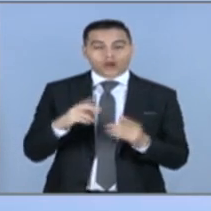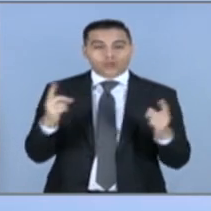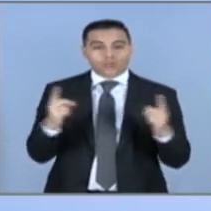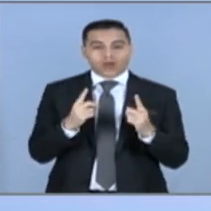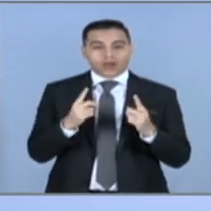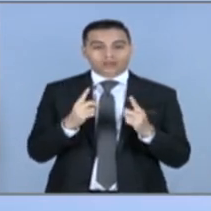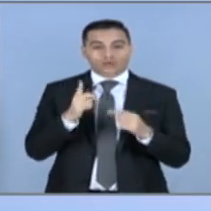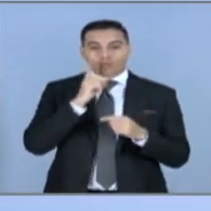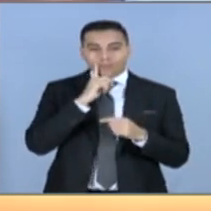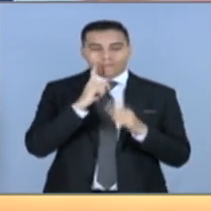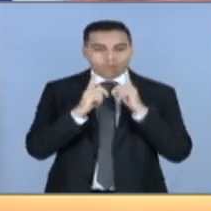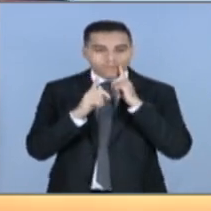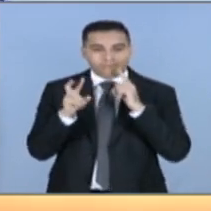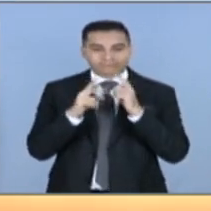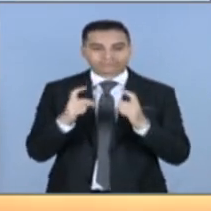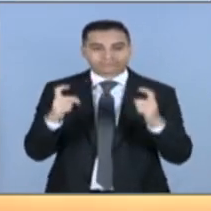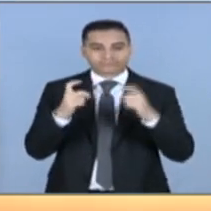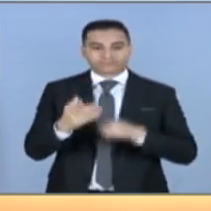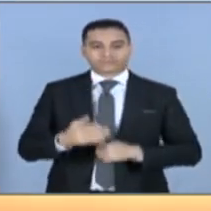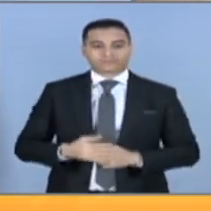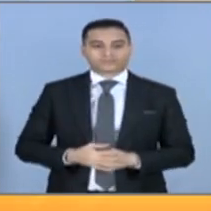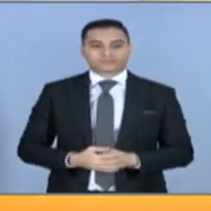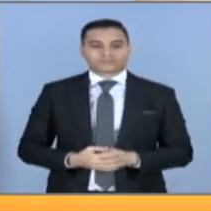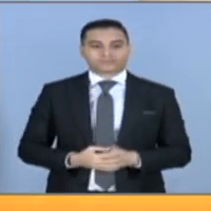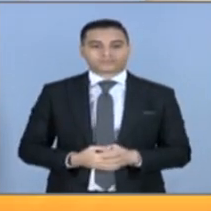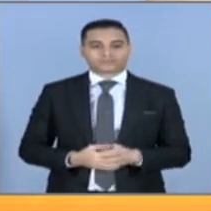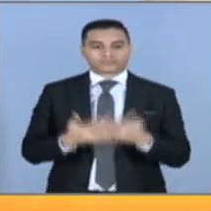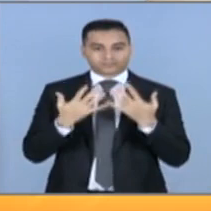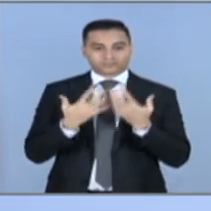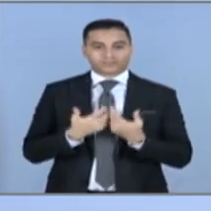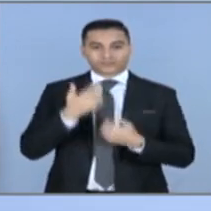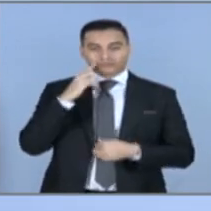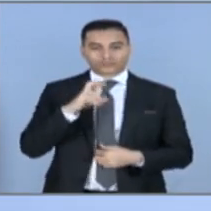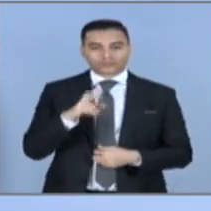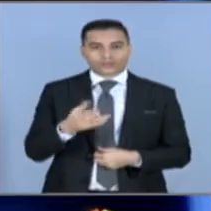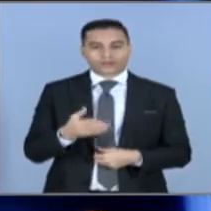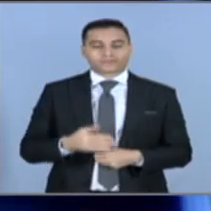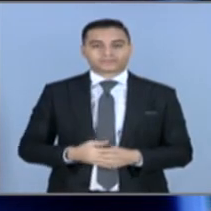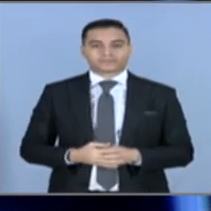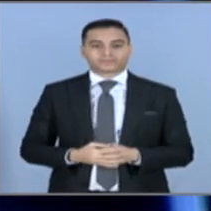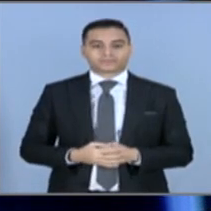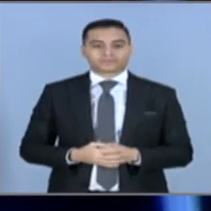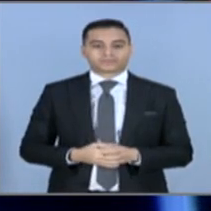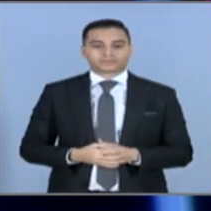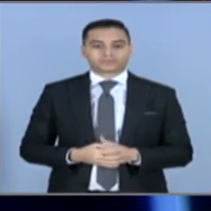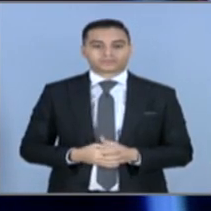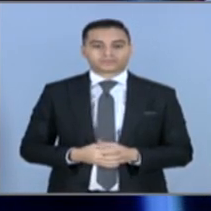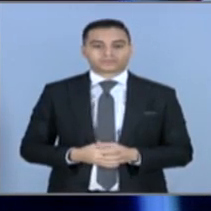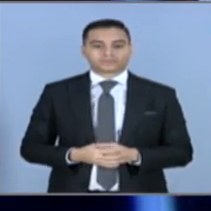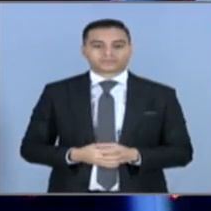لواحد، مدام نسرين ومدام نادية، مدام نادية ومدام نسرين، قدرات ذهنية. والسؤال هو،